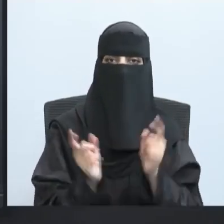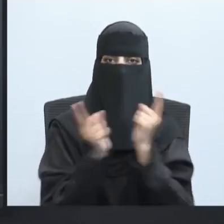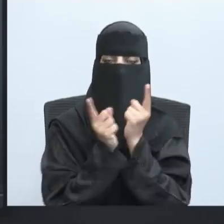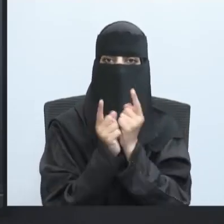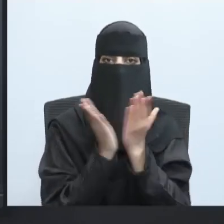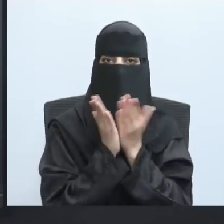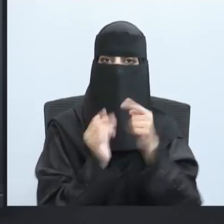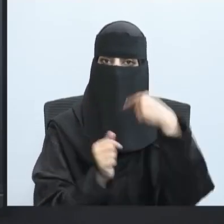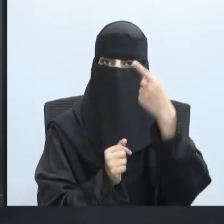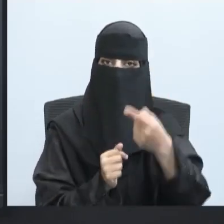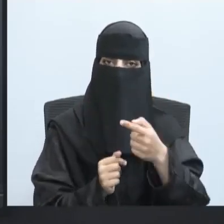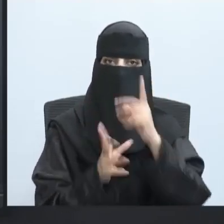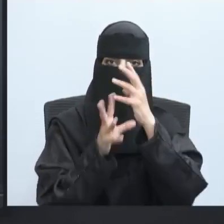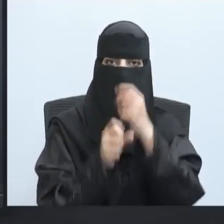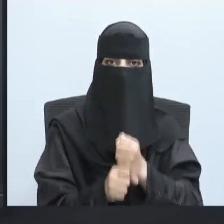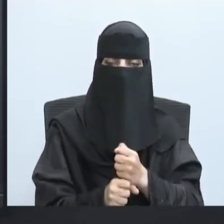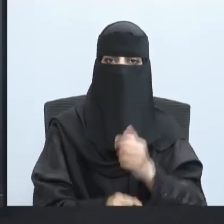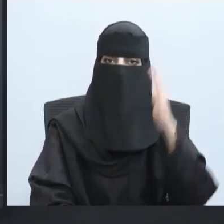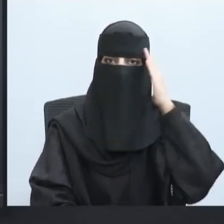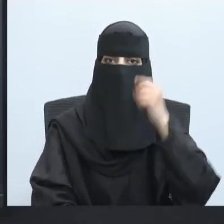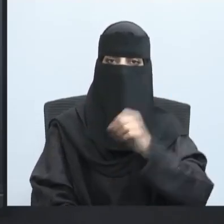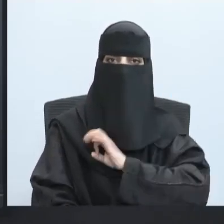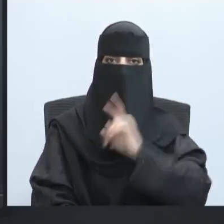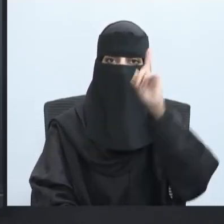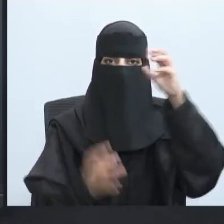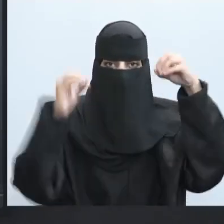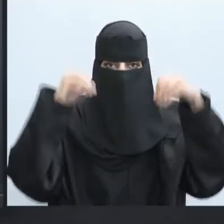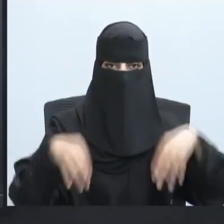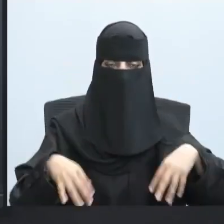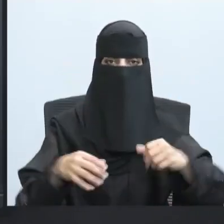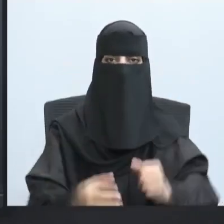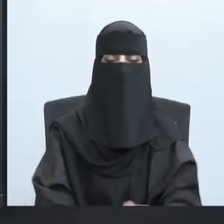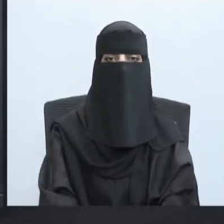نلقاكم في درس قادم نستودعكم الله والسلام عليكم ورحمه الله وبركاته